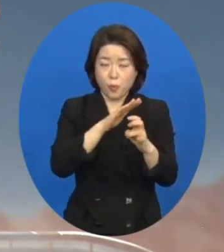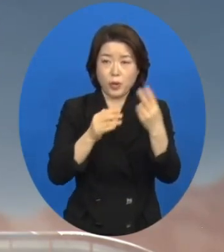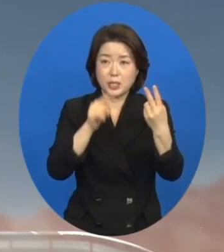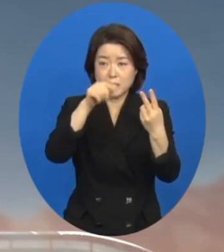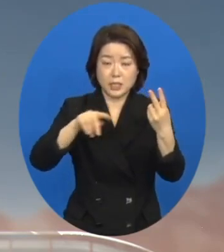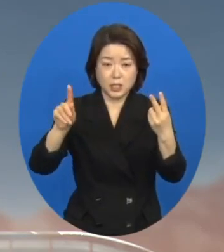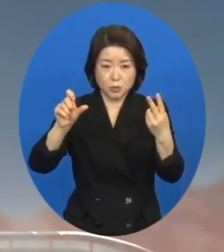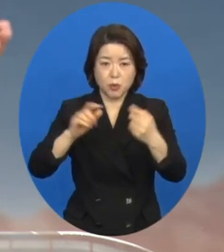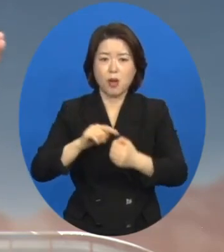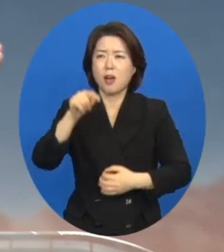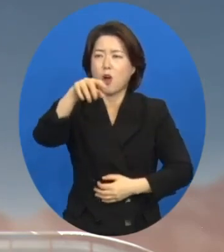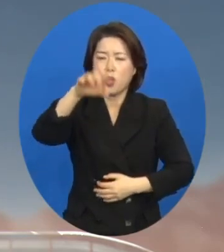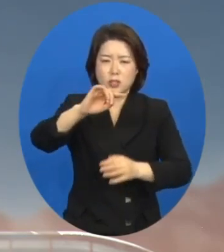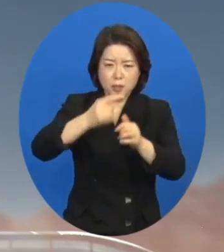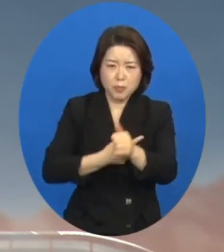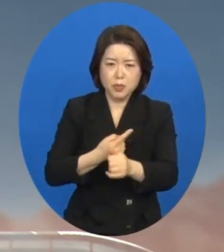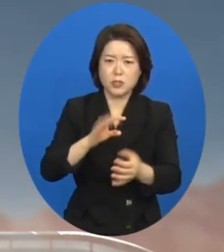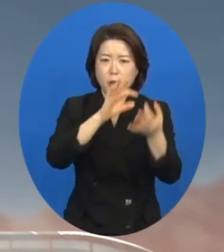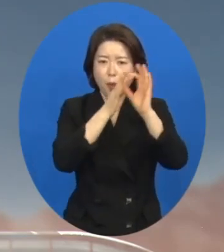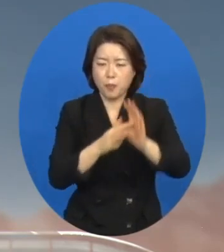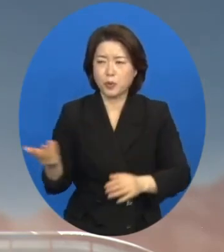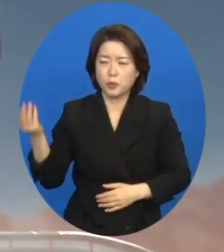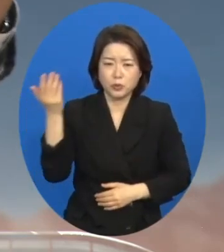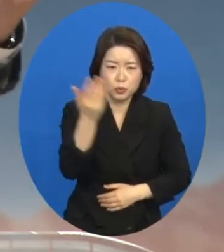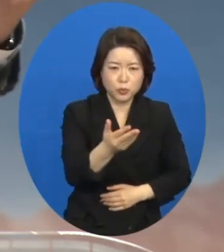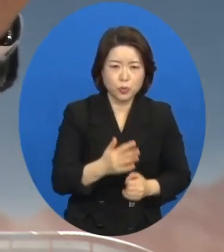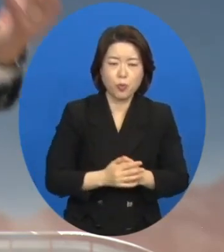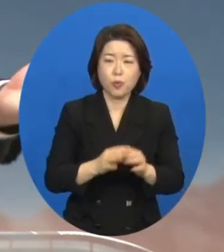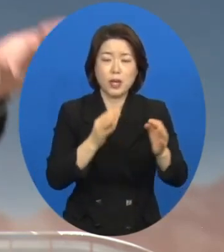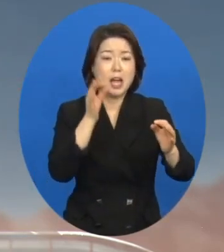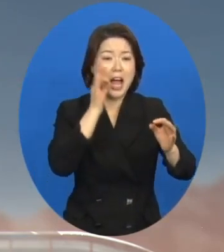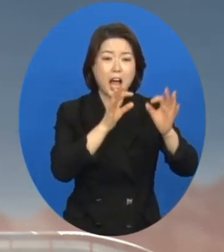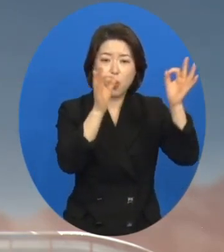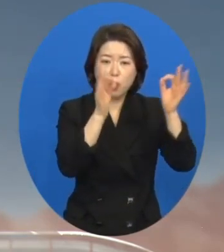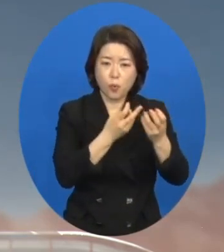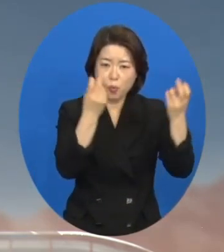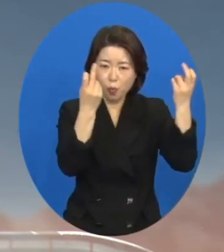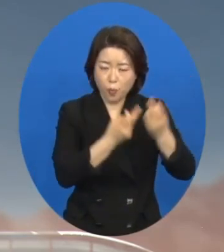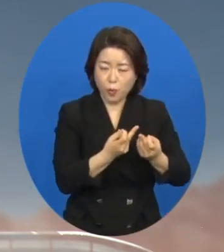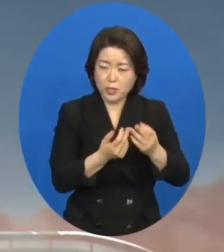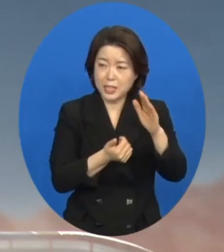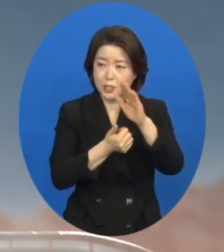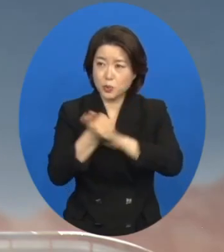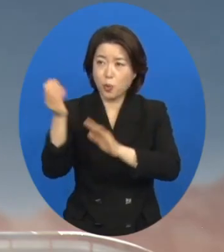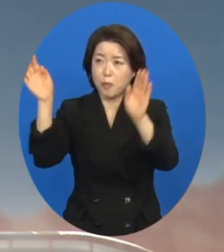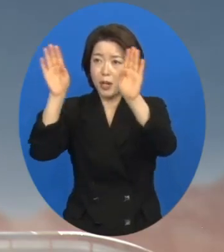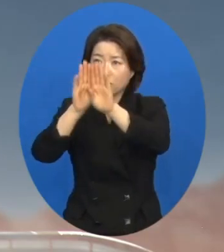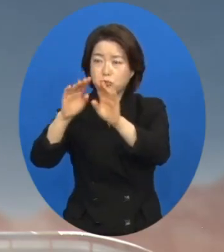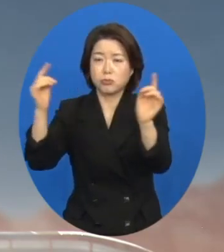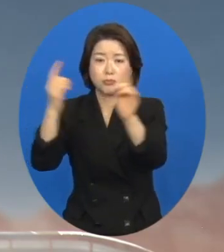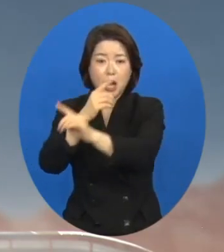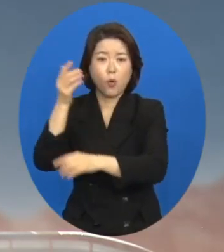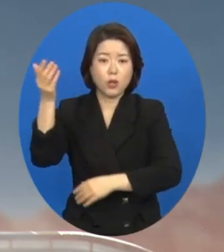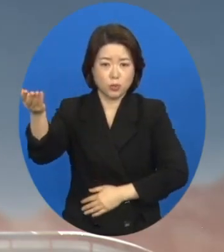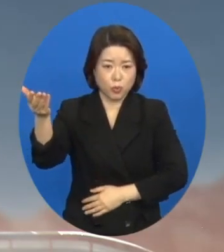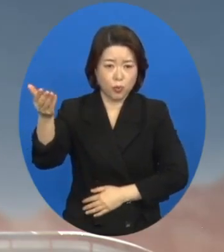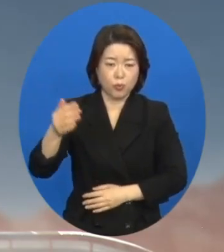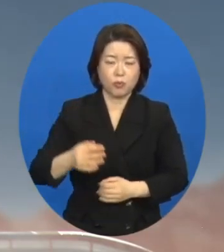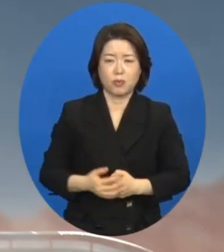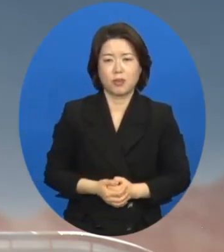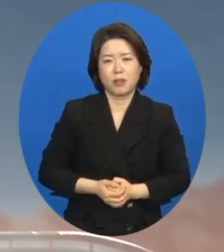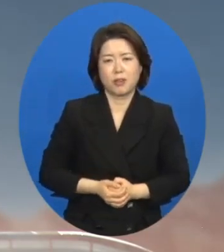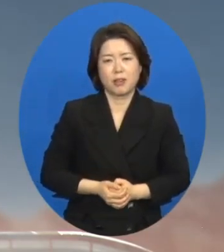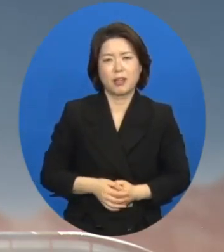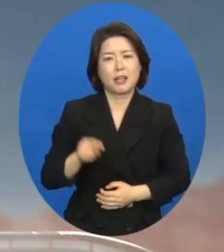포도원을 그에게 주고 악을 골짜기로 소망의 문을 삼아주리니 거기서 응대하기를 어렸을 때와 애굽 땅에서 올라가던